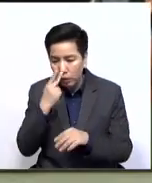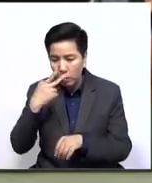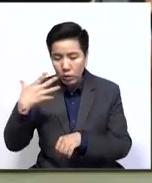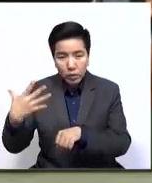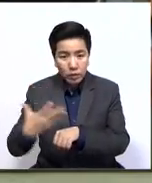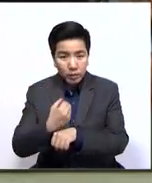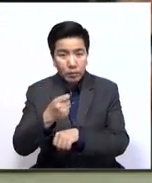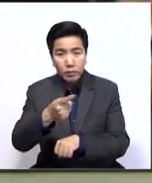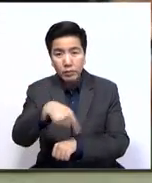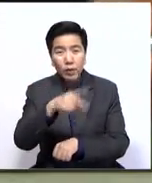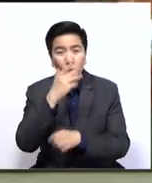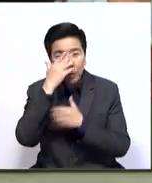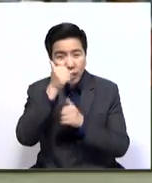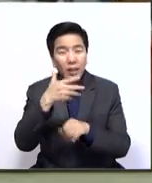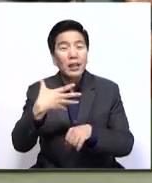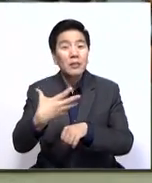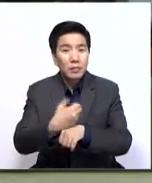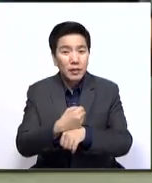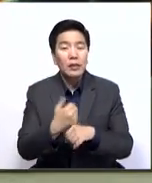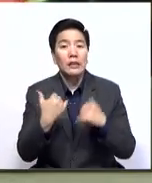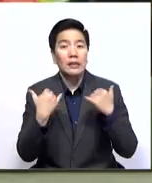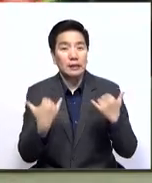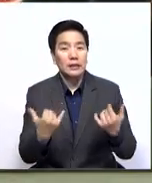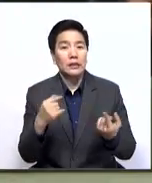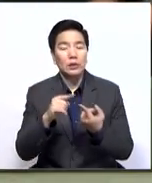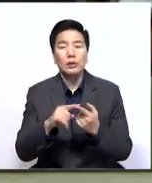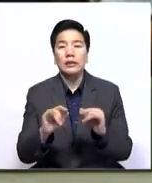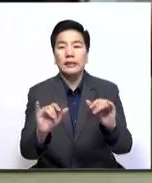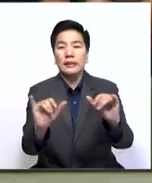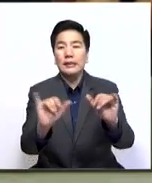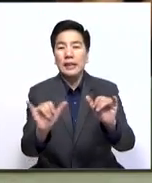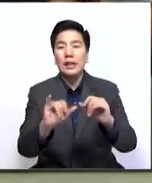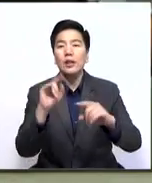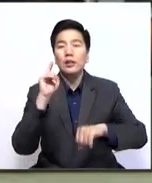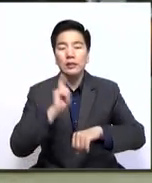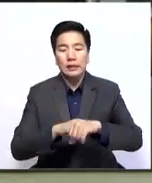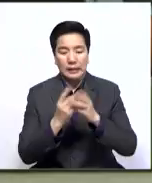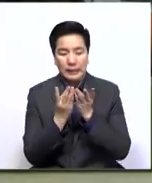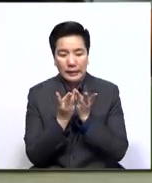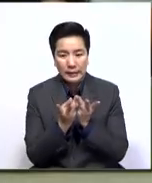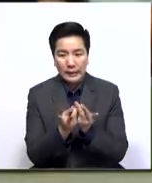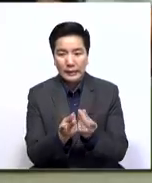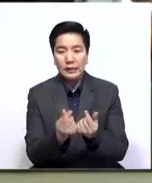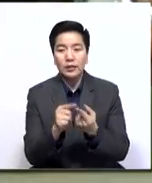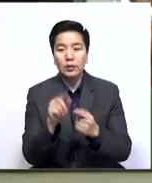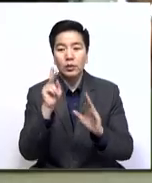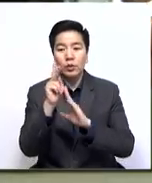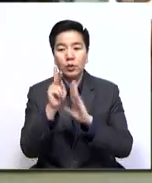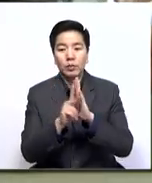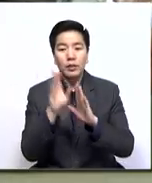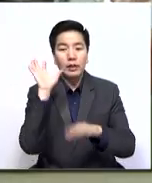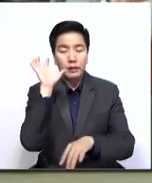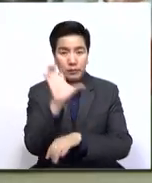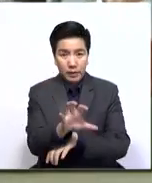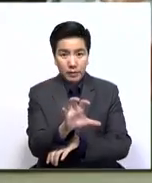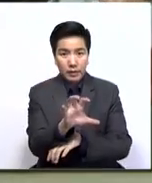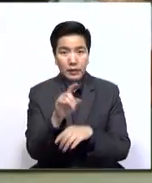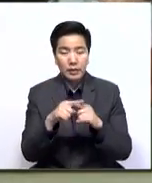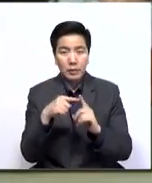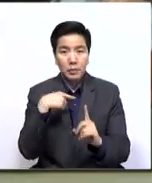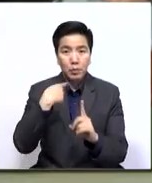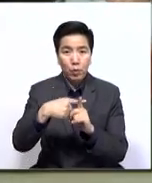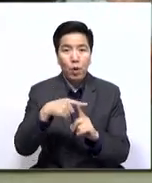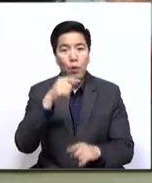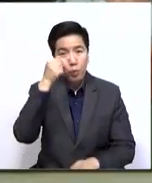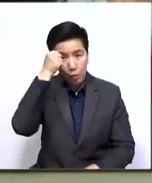องใช่ไหมเพราะว่าณเวลานั้นมันยังไม่ได้มีรายละเอียดเกี่ยวกับเรื่องของการบังคับใช้กฎหมายลูกที่ว่าจะต้องบวก